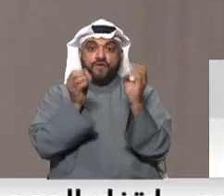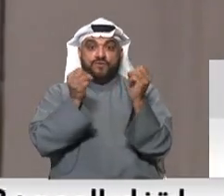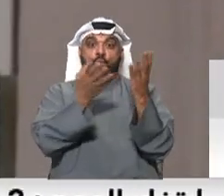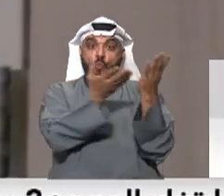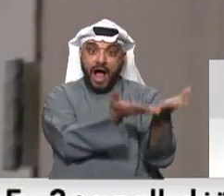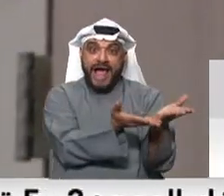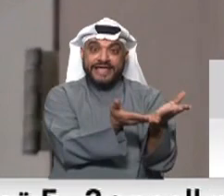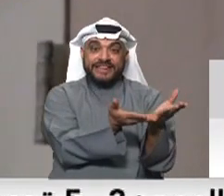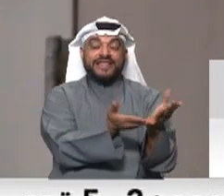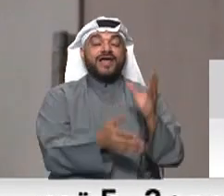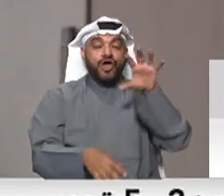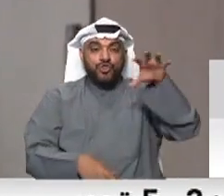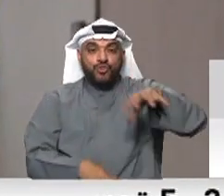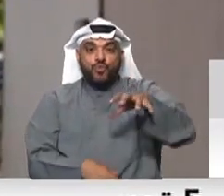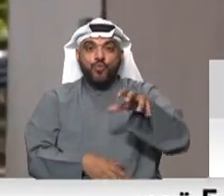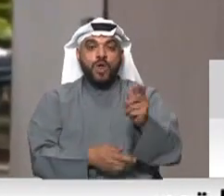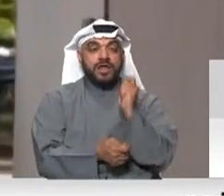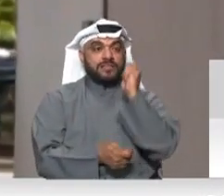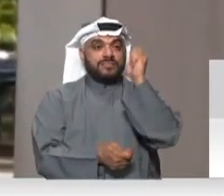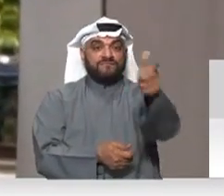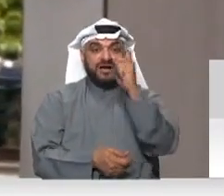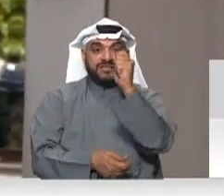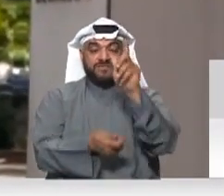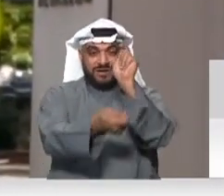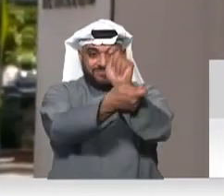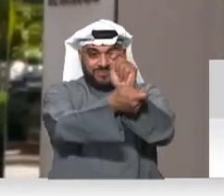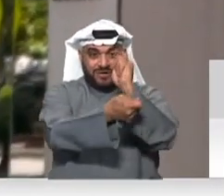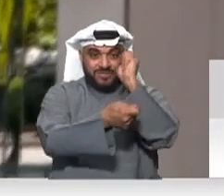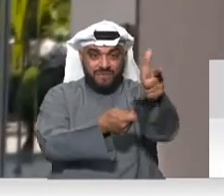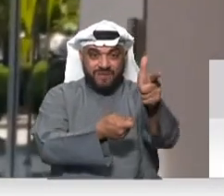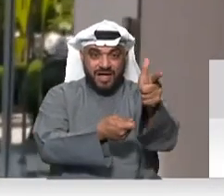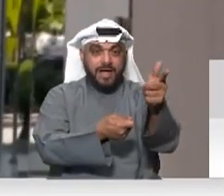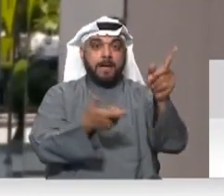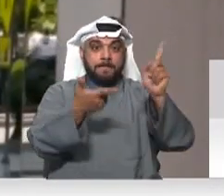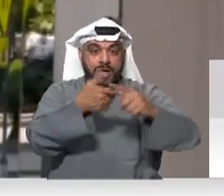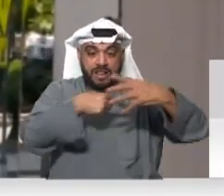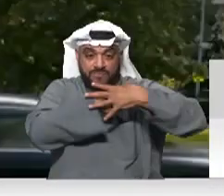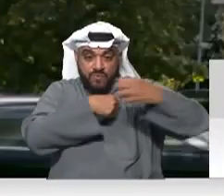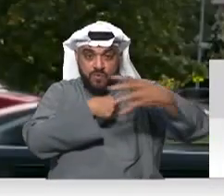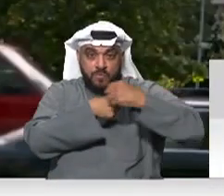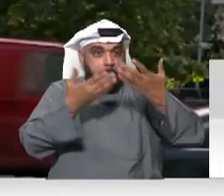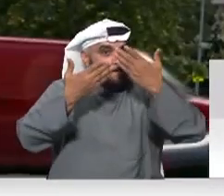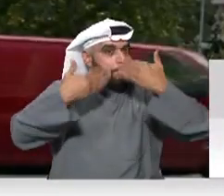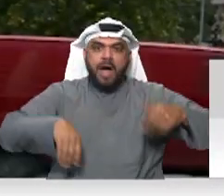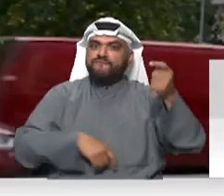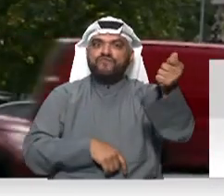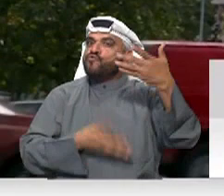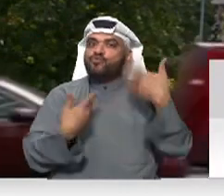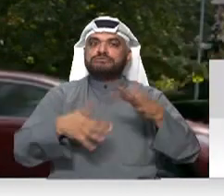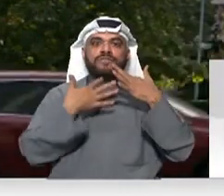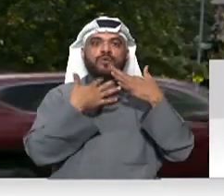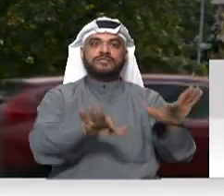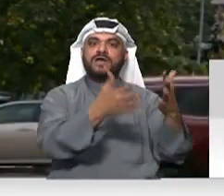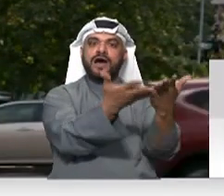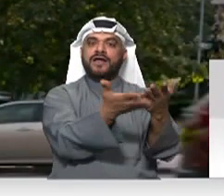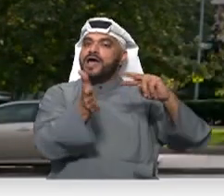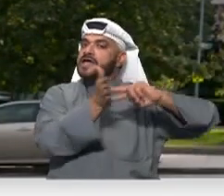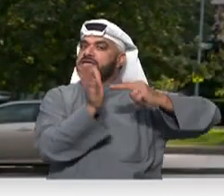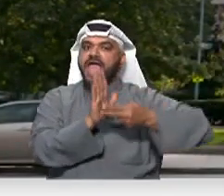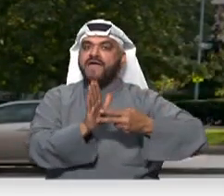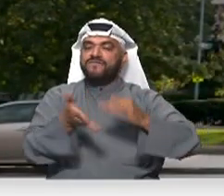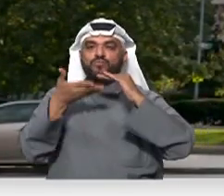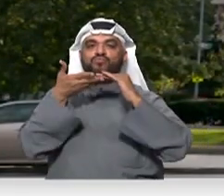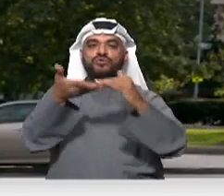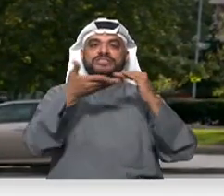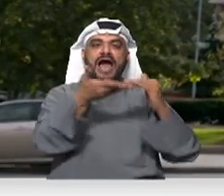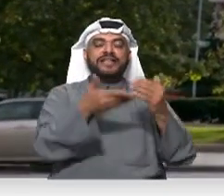الذي صدر الشهر الماضي لخمسه جهات اقراض للتنميه لاستخدام احتياطاتها لمساعده الدول